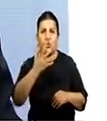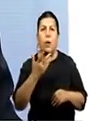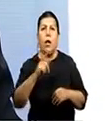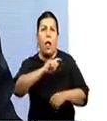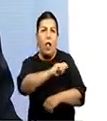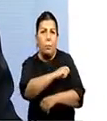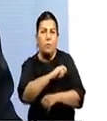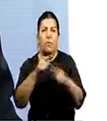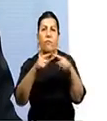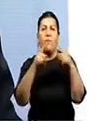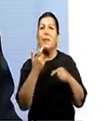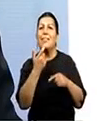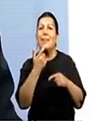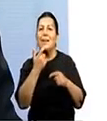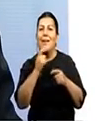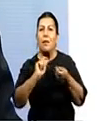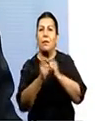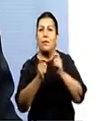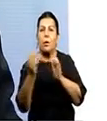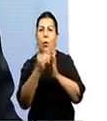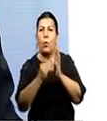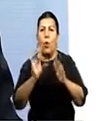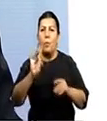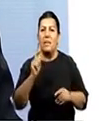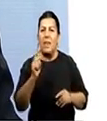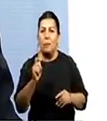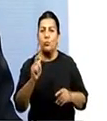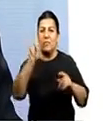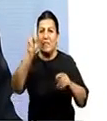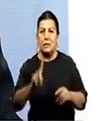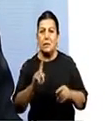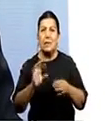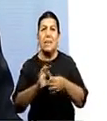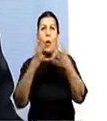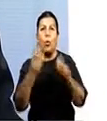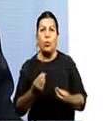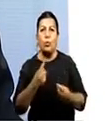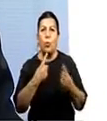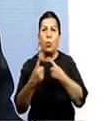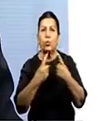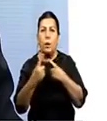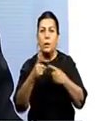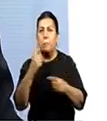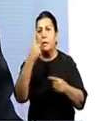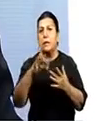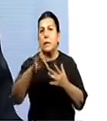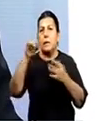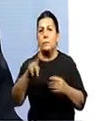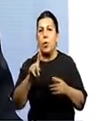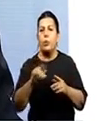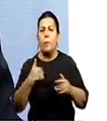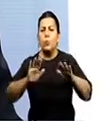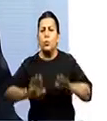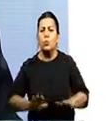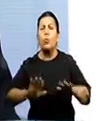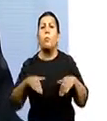farklı dillere çevrilerek 15 Temmuz'la ilgili ilk ne oluyor söylemini oluşturan kurumlardan bir tanesi. Ama orada durmadık.